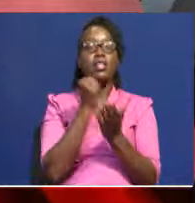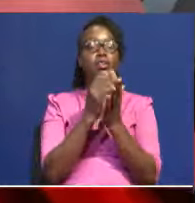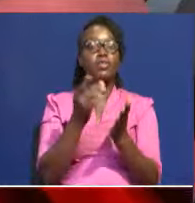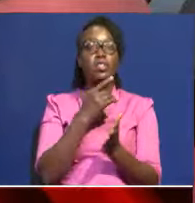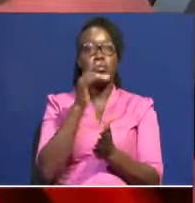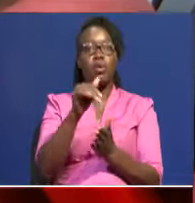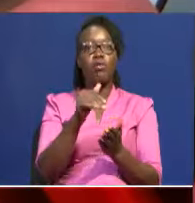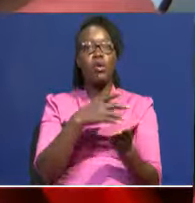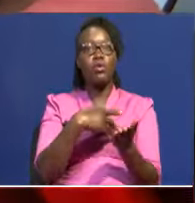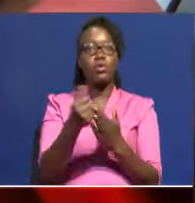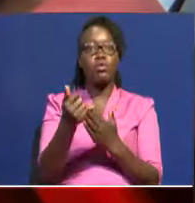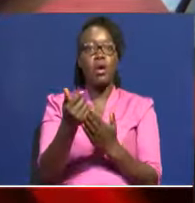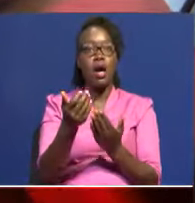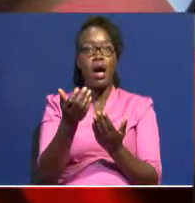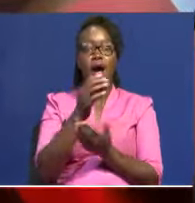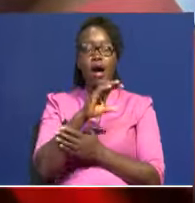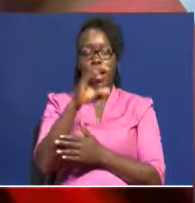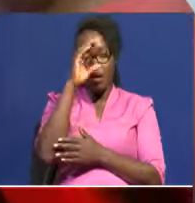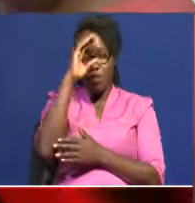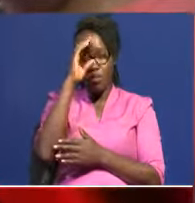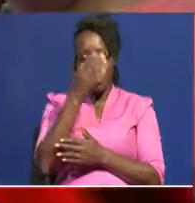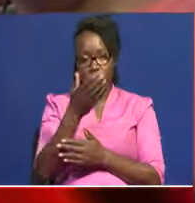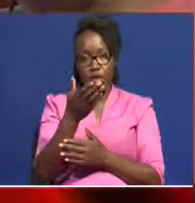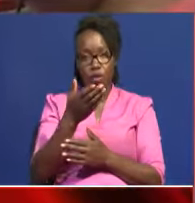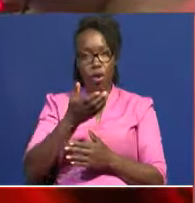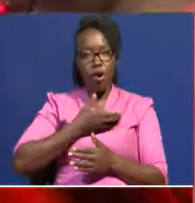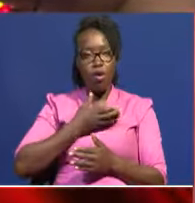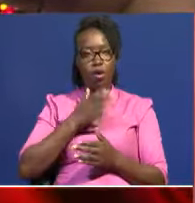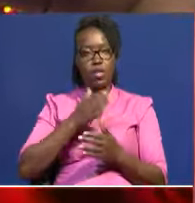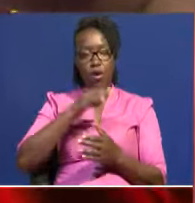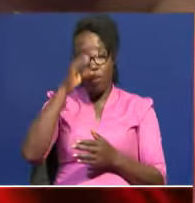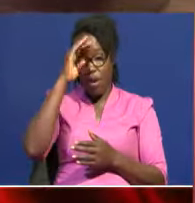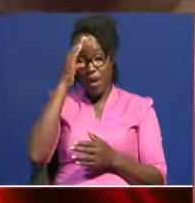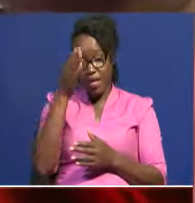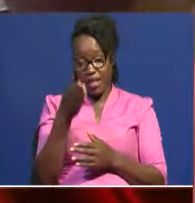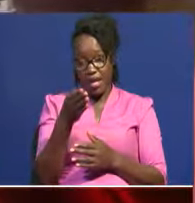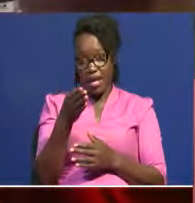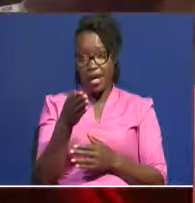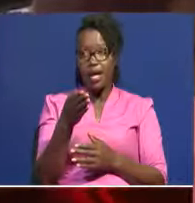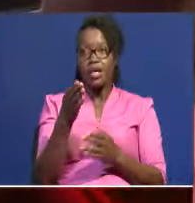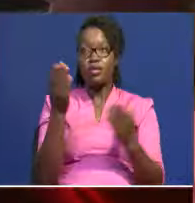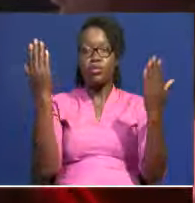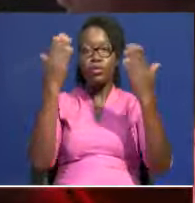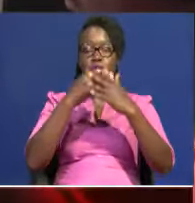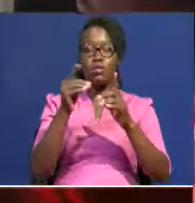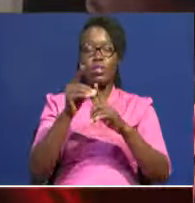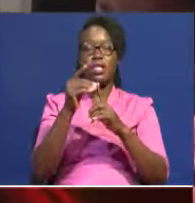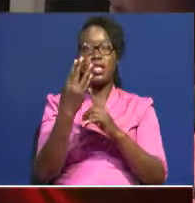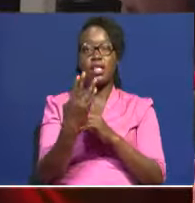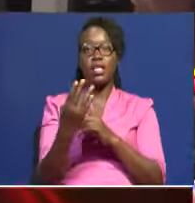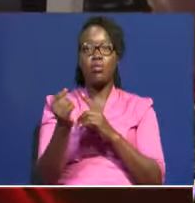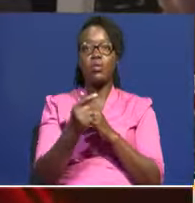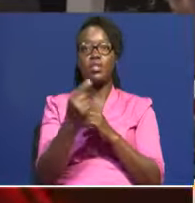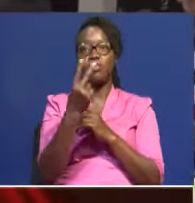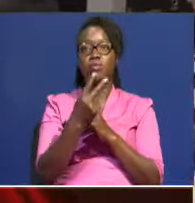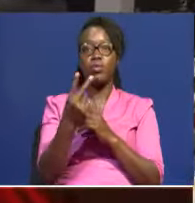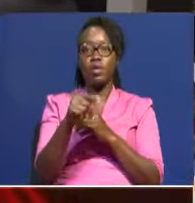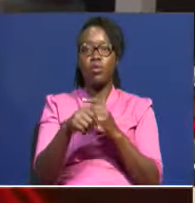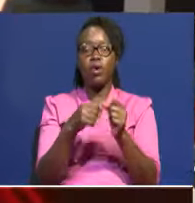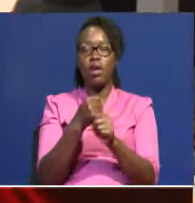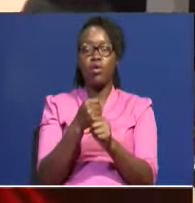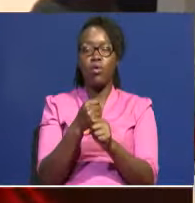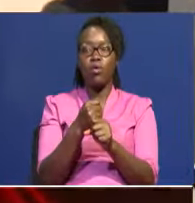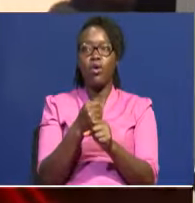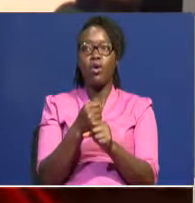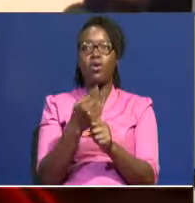wanasemekana kuuza pombe hiyo kwa mmiliki wa baa ya California John Mureithi Karaya usiku wa tarehe 4 mwezi Februari mwaka huu kwa